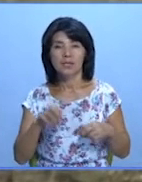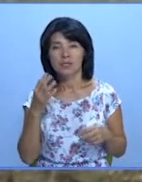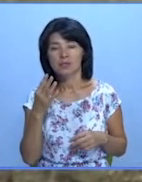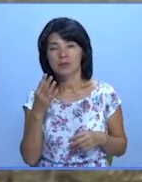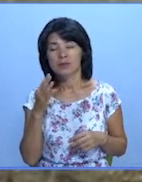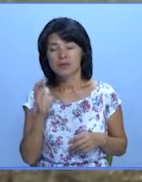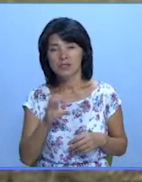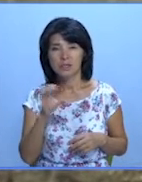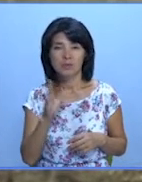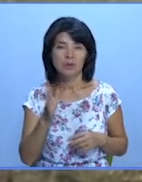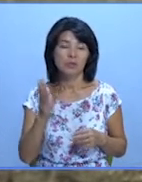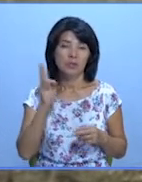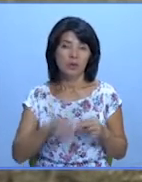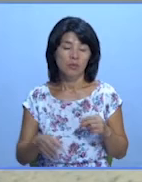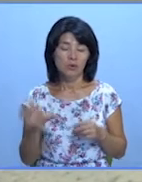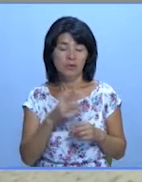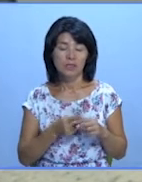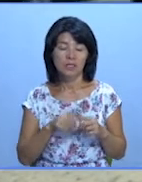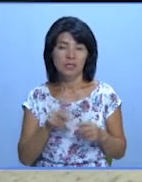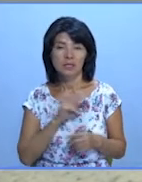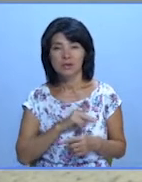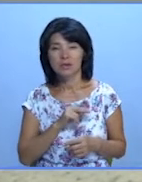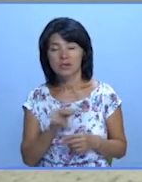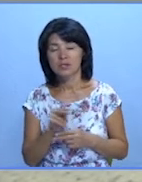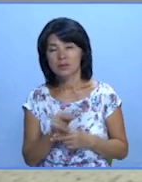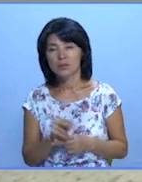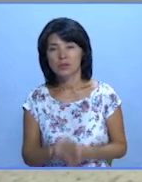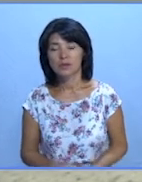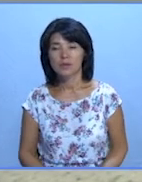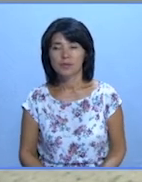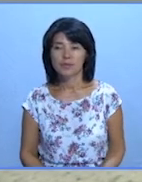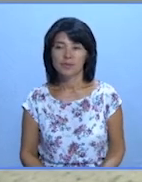2021 жылы толығымен аяқталады деп жоспарлануда. Есенбек Санатұлы, Ертіс Ақпарат.